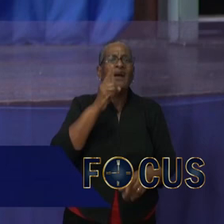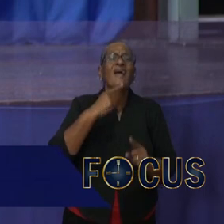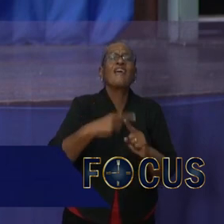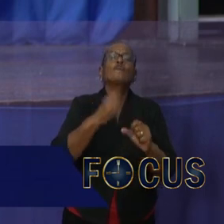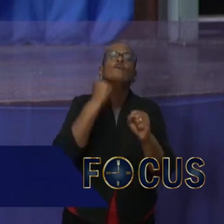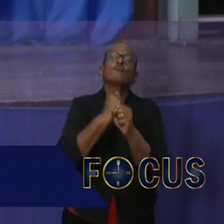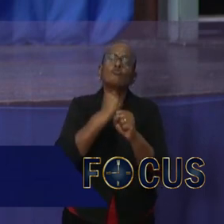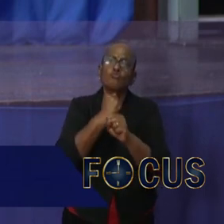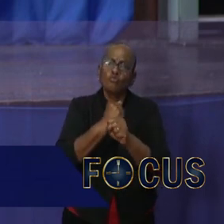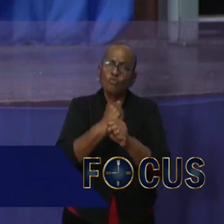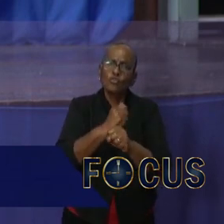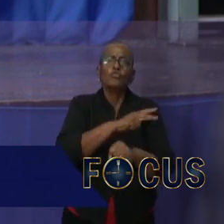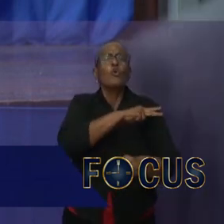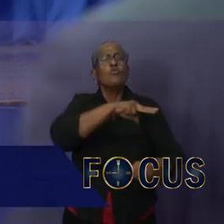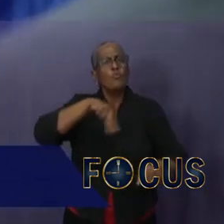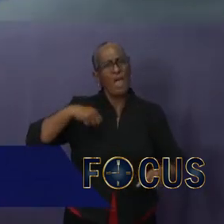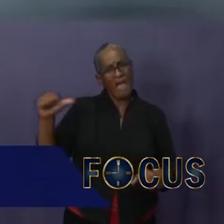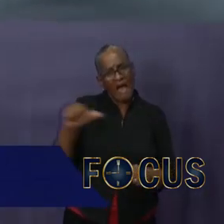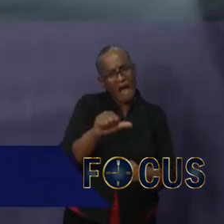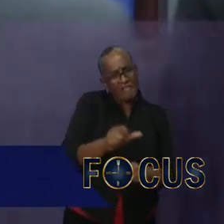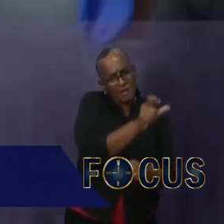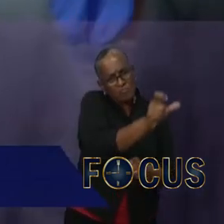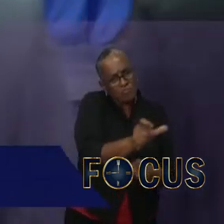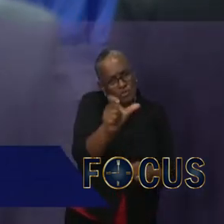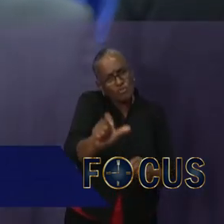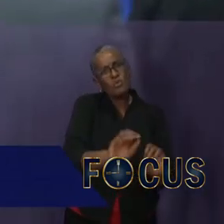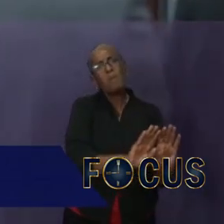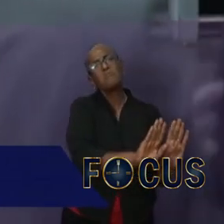ook ons medemens kunnen beschermen.